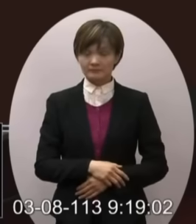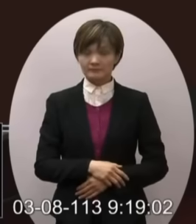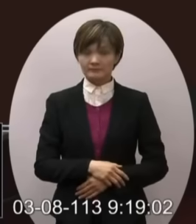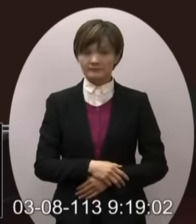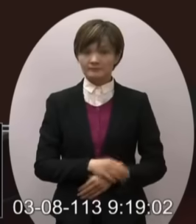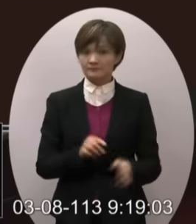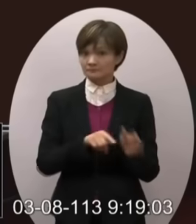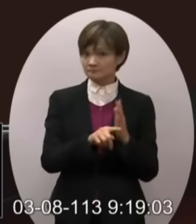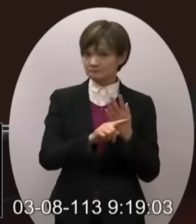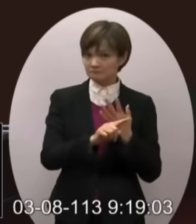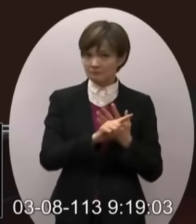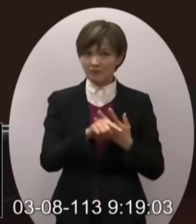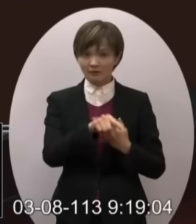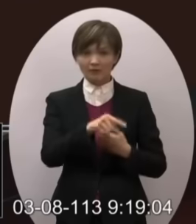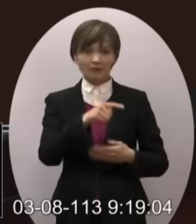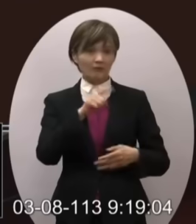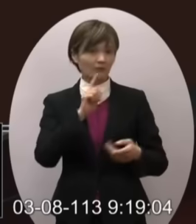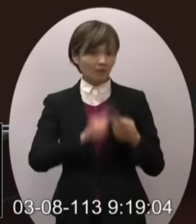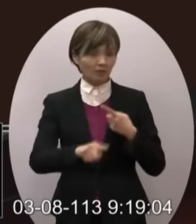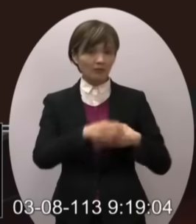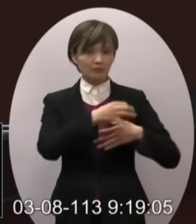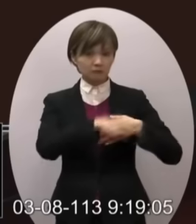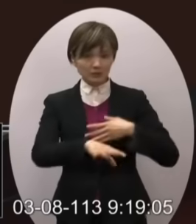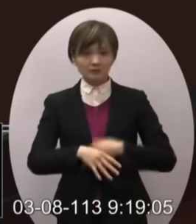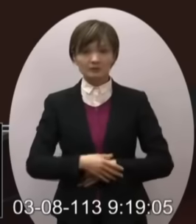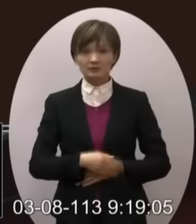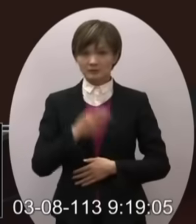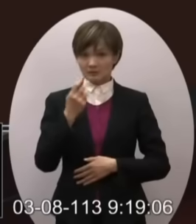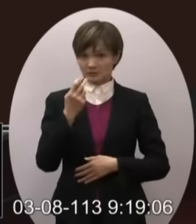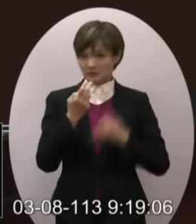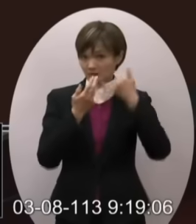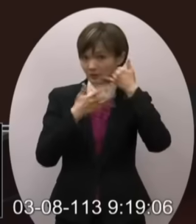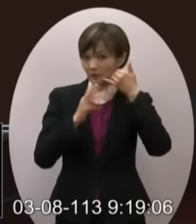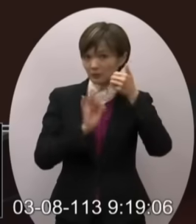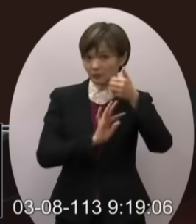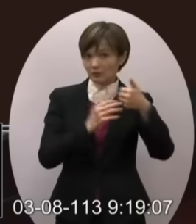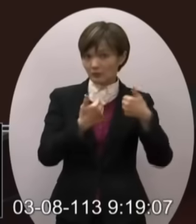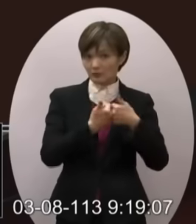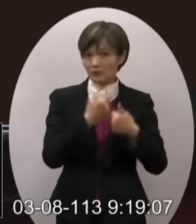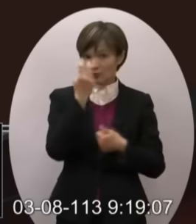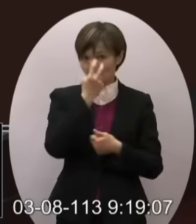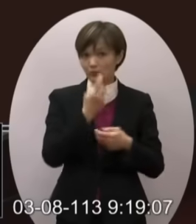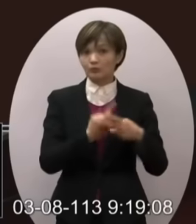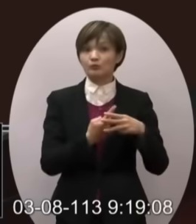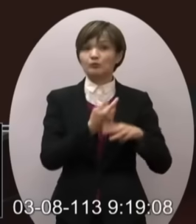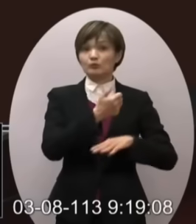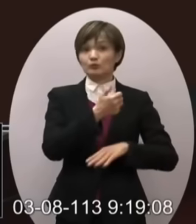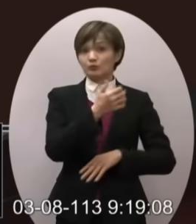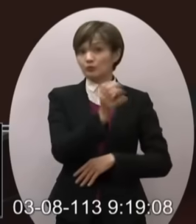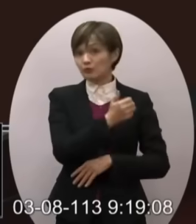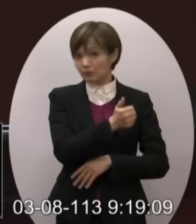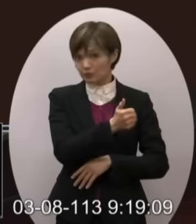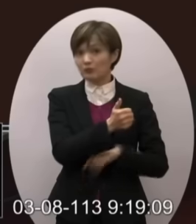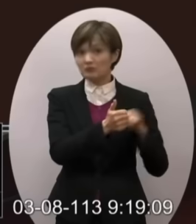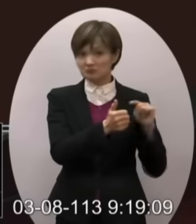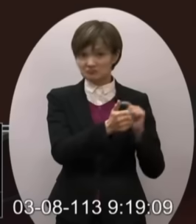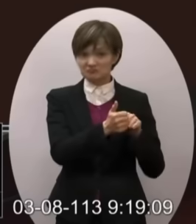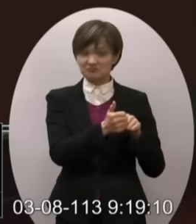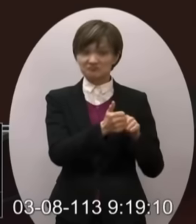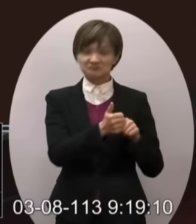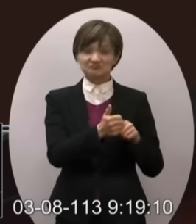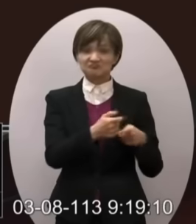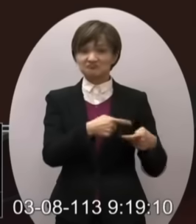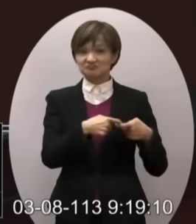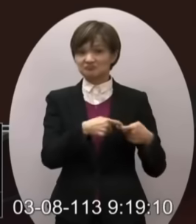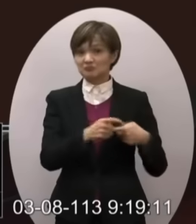专业极度的不足，海委会管碧林主委就是明显酬庸的主委，民